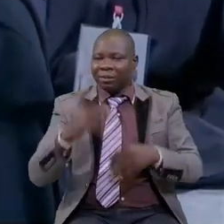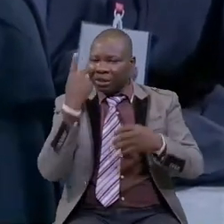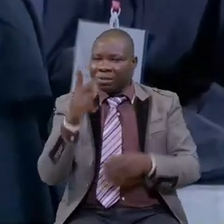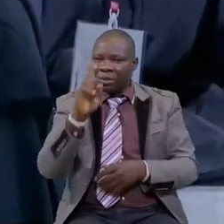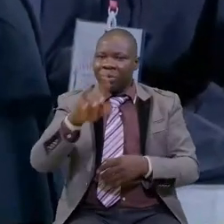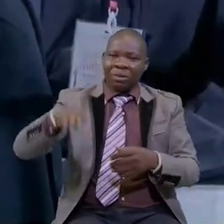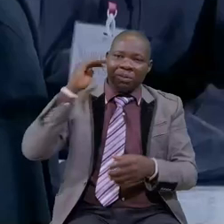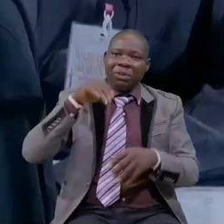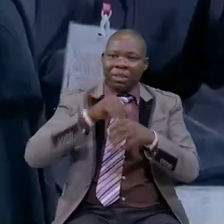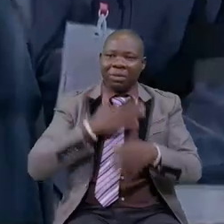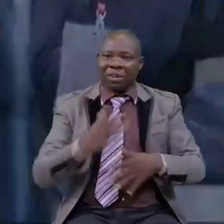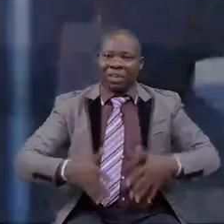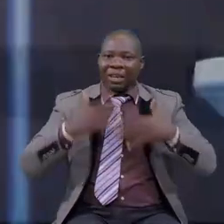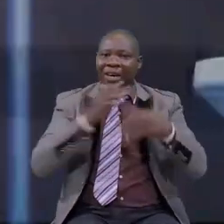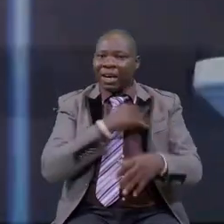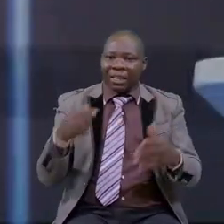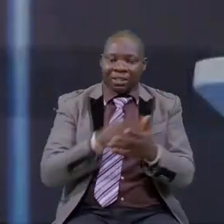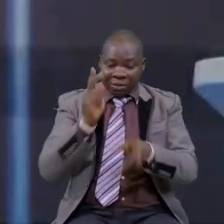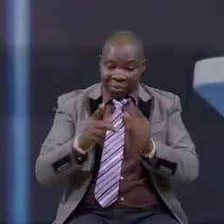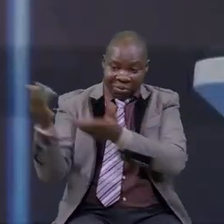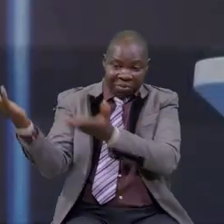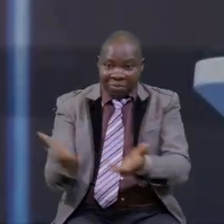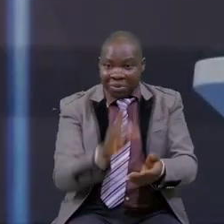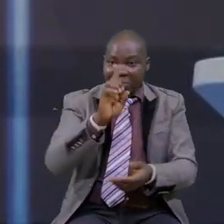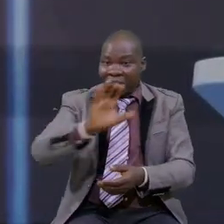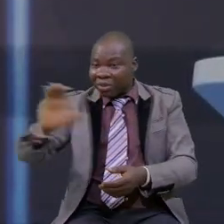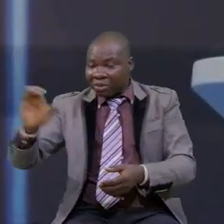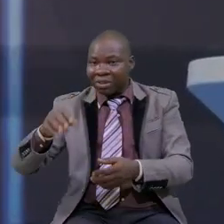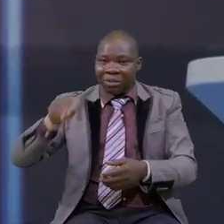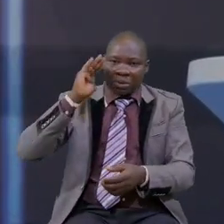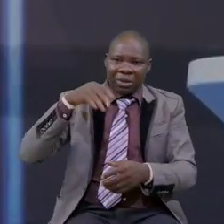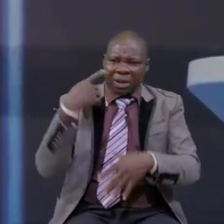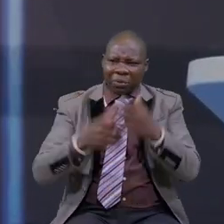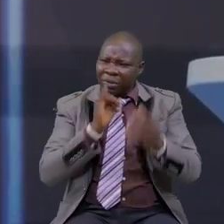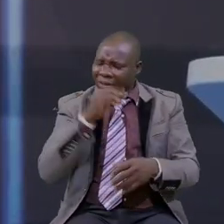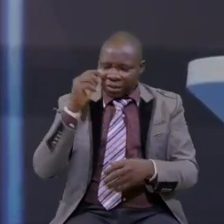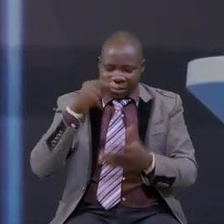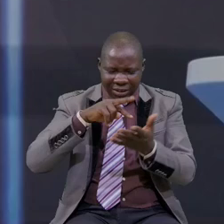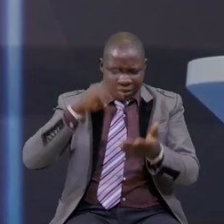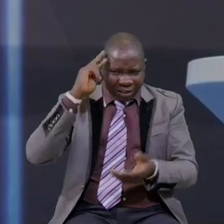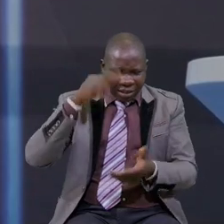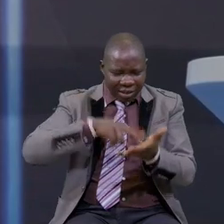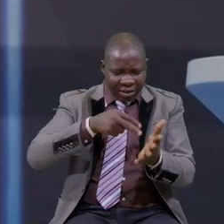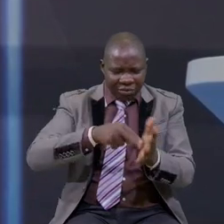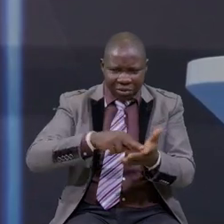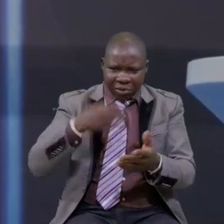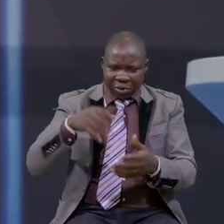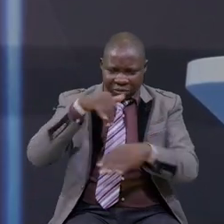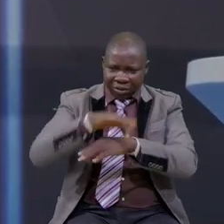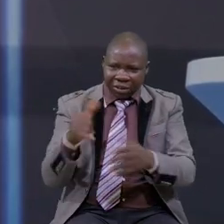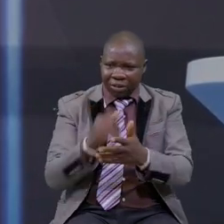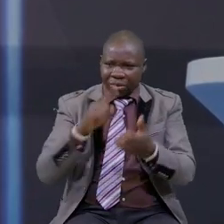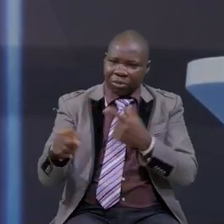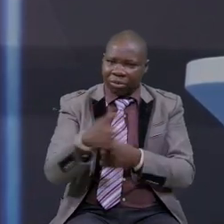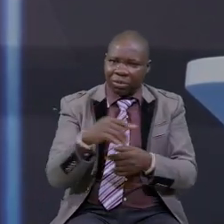Et ces gens-là envoient 100 millions. Quel est l'objectif de 100 millions que vous envoyez là?